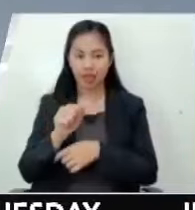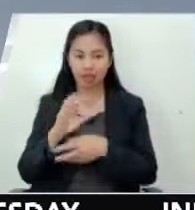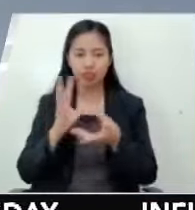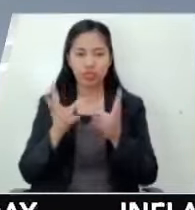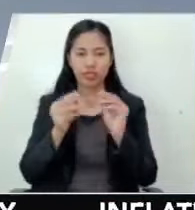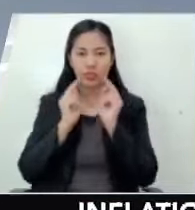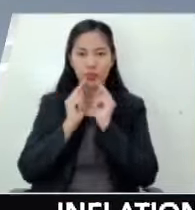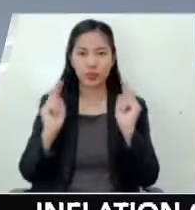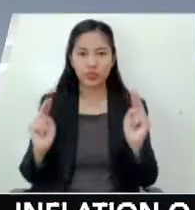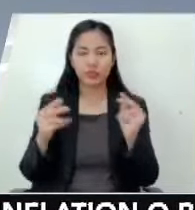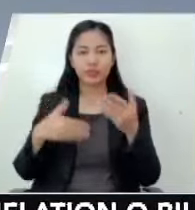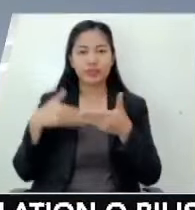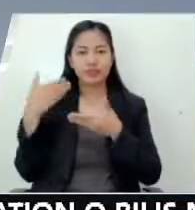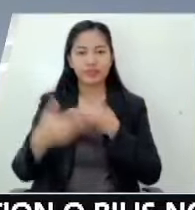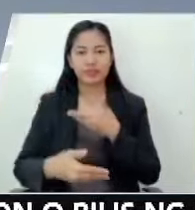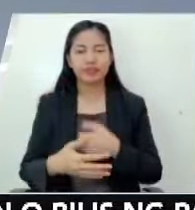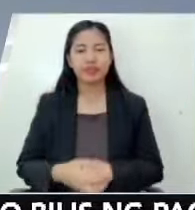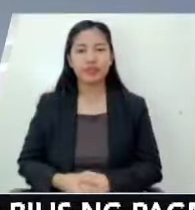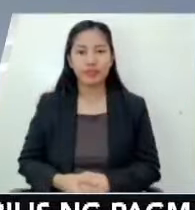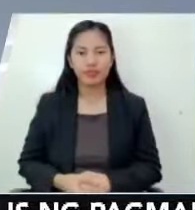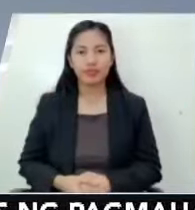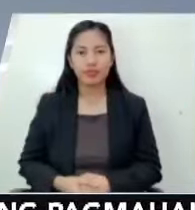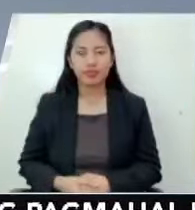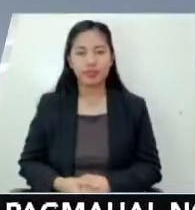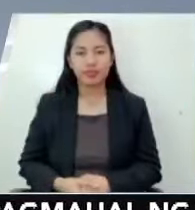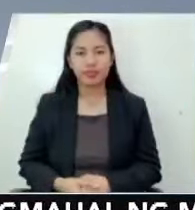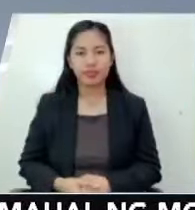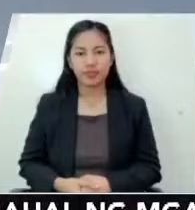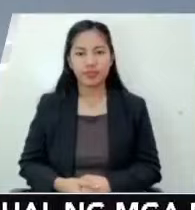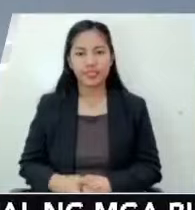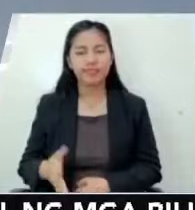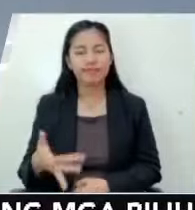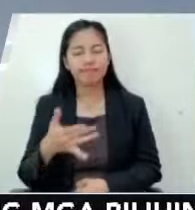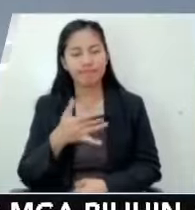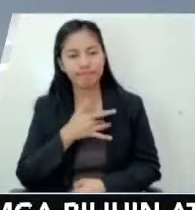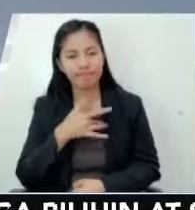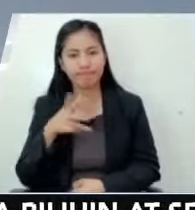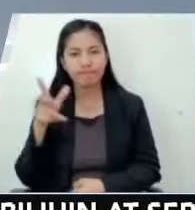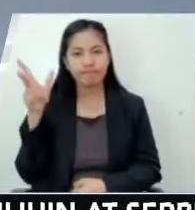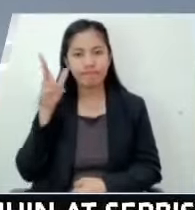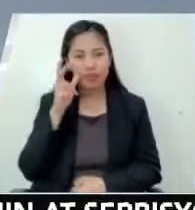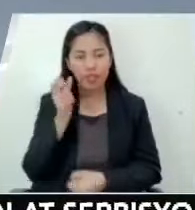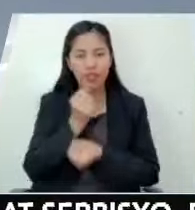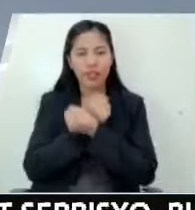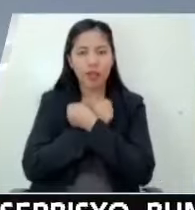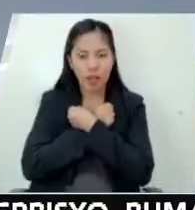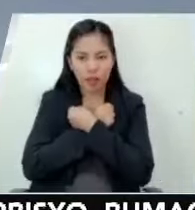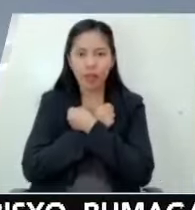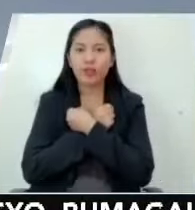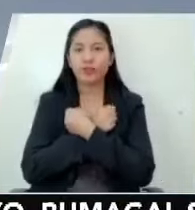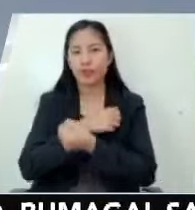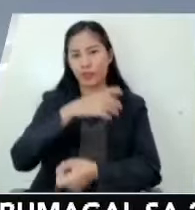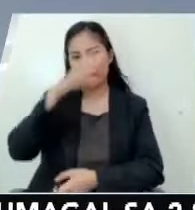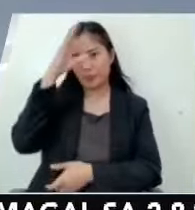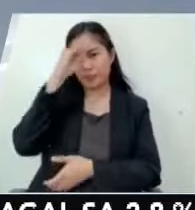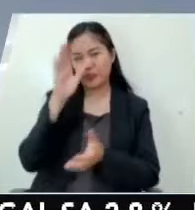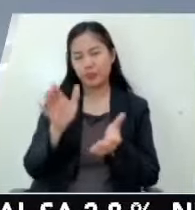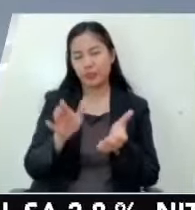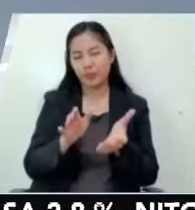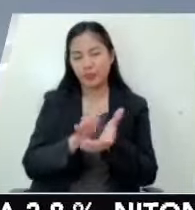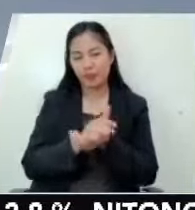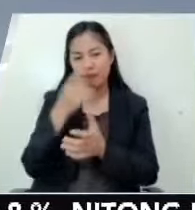hindi lang ramdam, kundi rinig din ng pagmamahal ng isang groom para sa kanyang bride sa kasal nila sa Lipa,